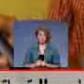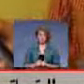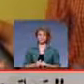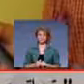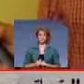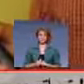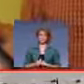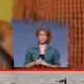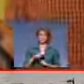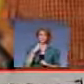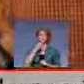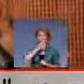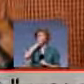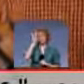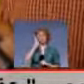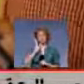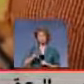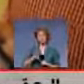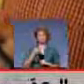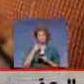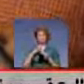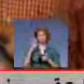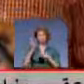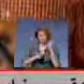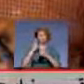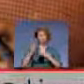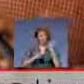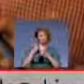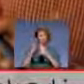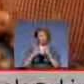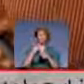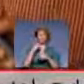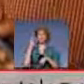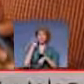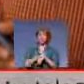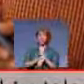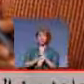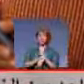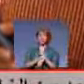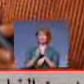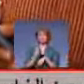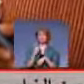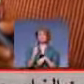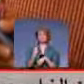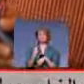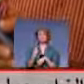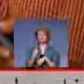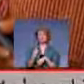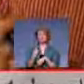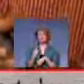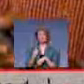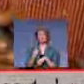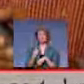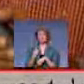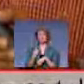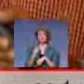هل الجن يقدر يعمل كده؟ نعم يعمل. احنا ما عندناش الدليل المادي هو الجن، انا ما شفتوش. لكن الحاج زي ما قلت